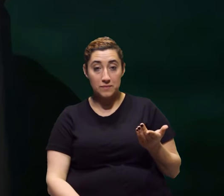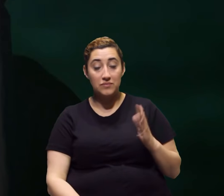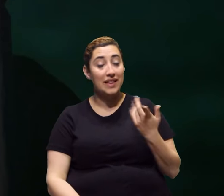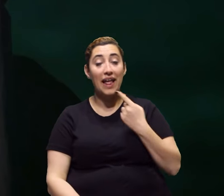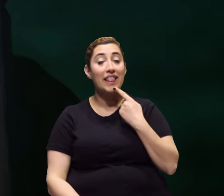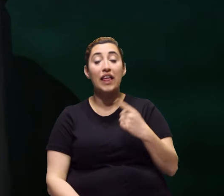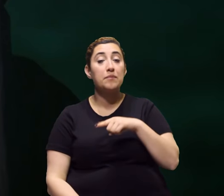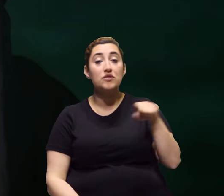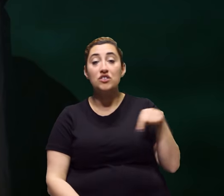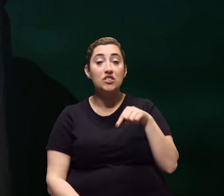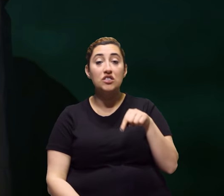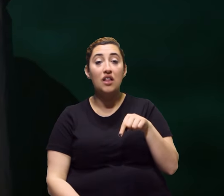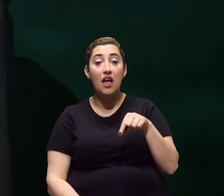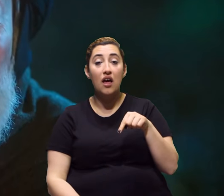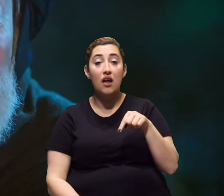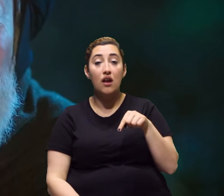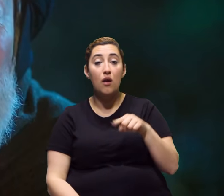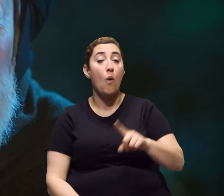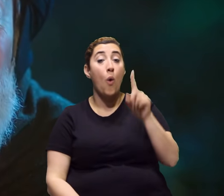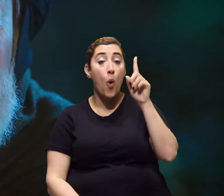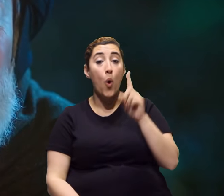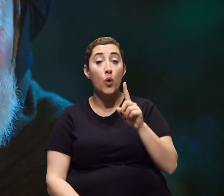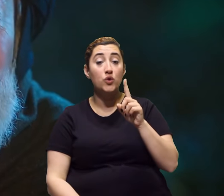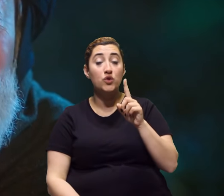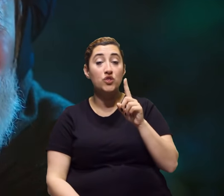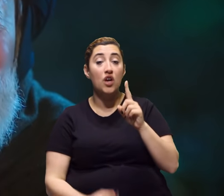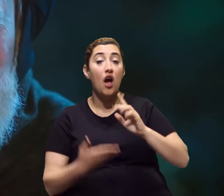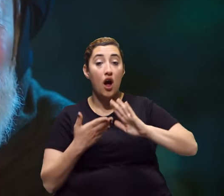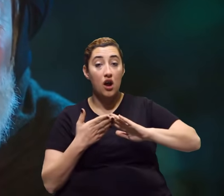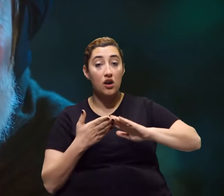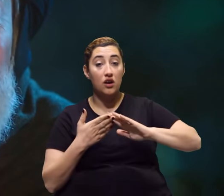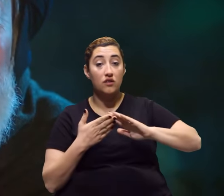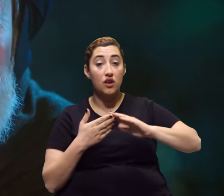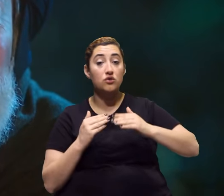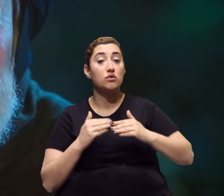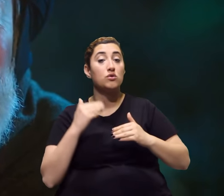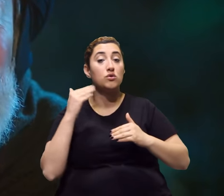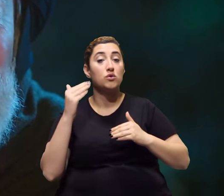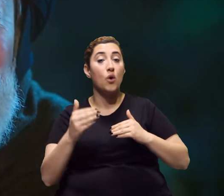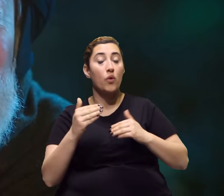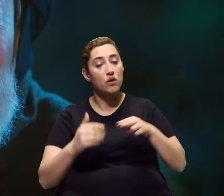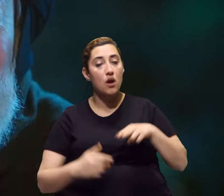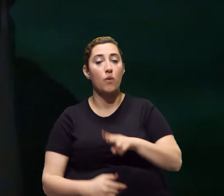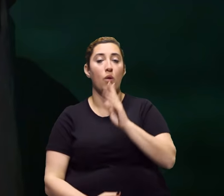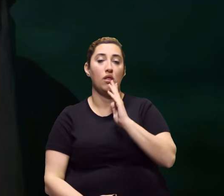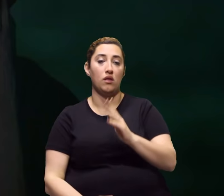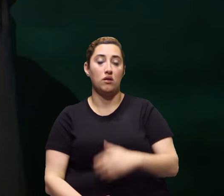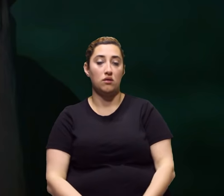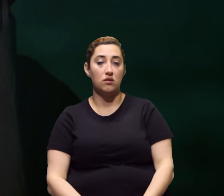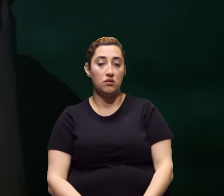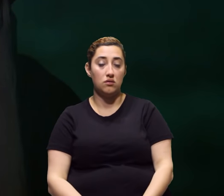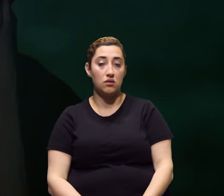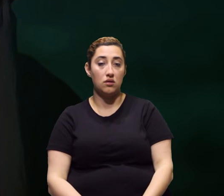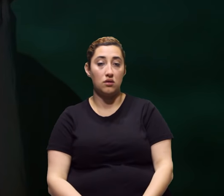Ne demişler? Önce refik, sonra tarik.